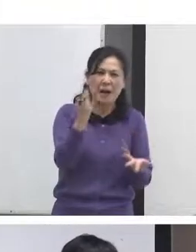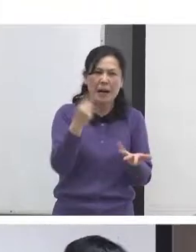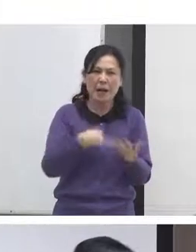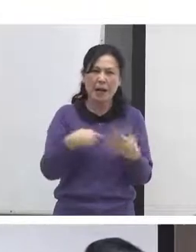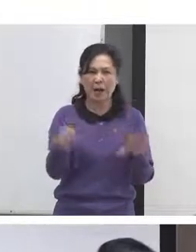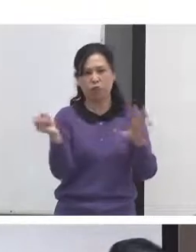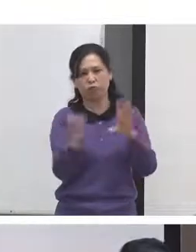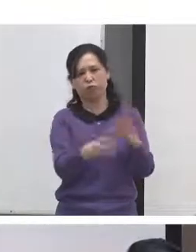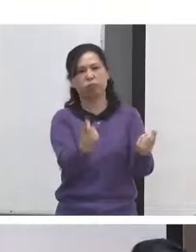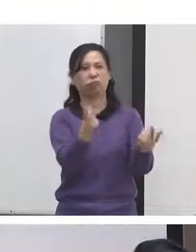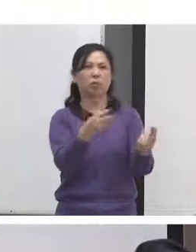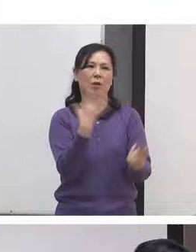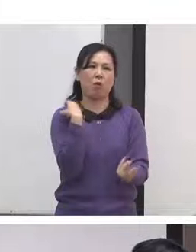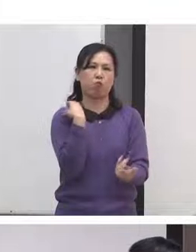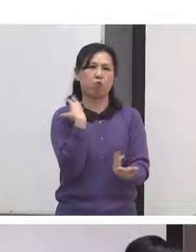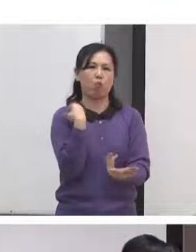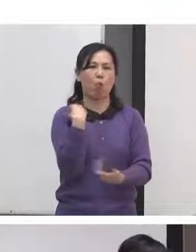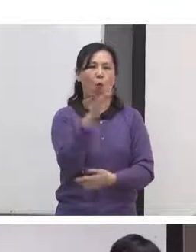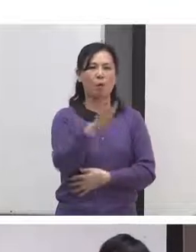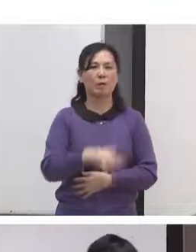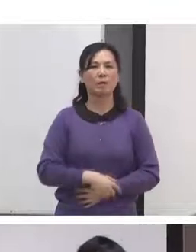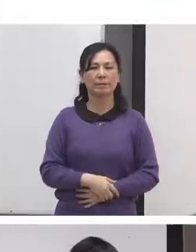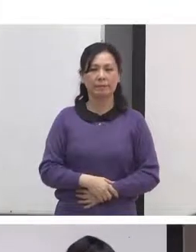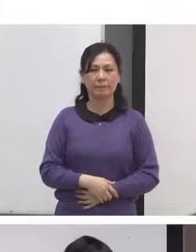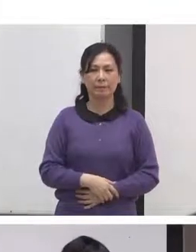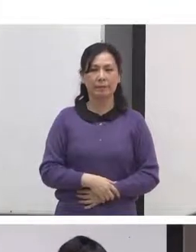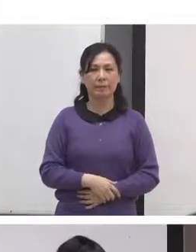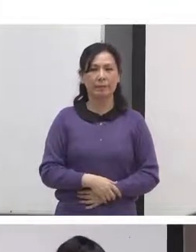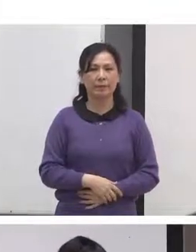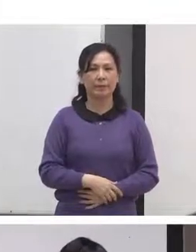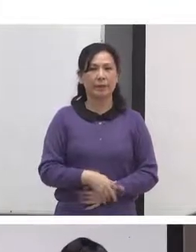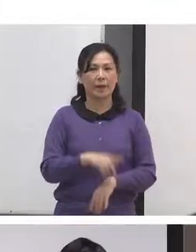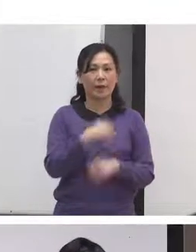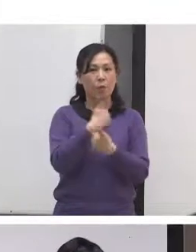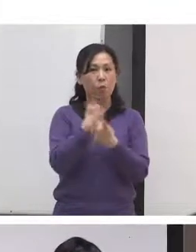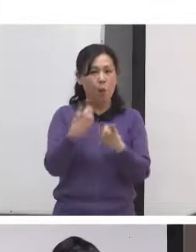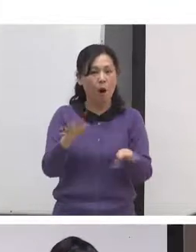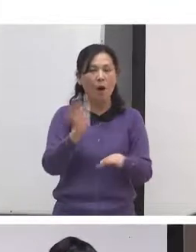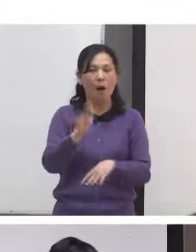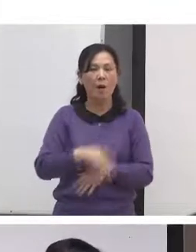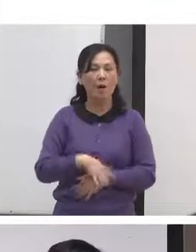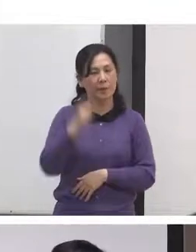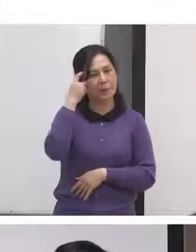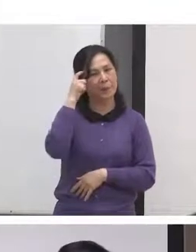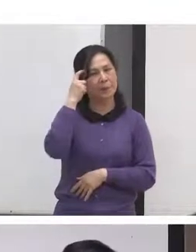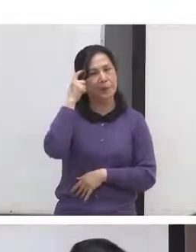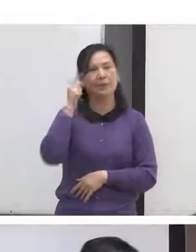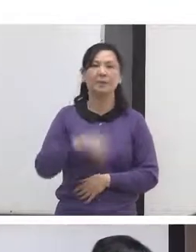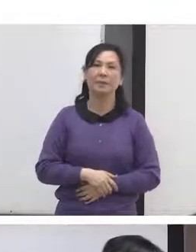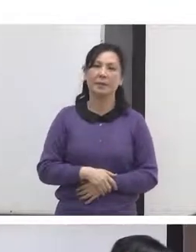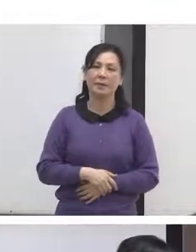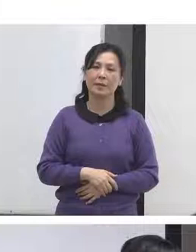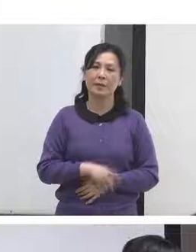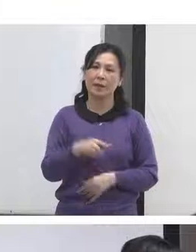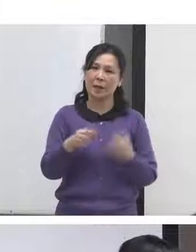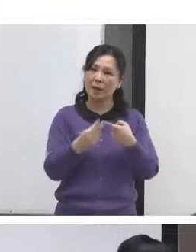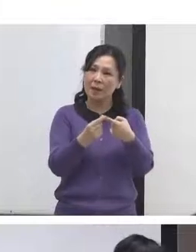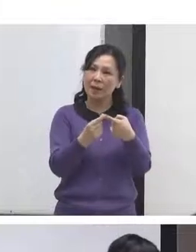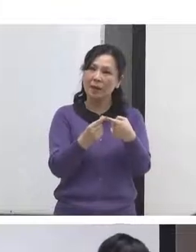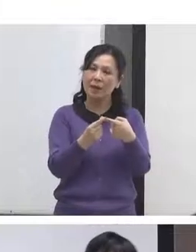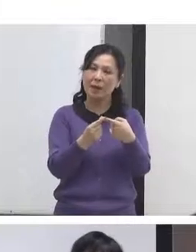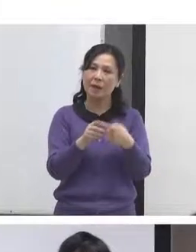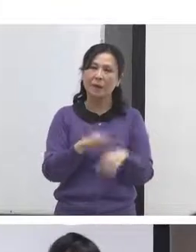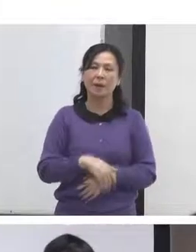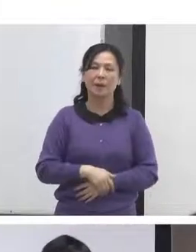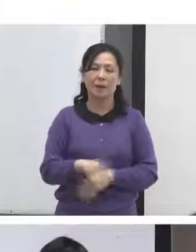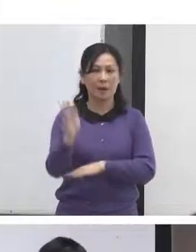好的资料。所以好这样的一些经验后，我就有一些思考的一些想法。那首先第一个就是说，我